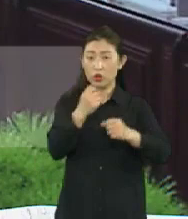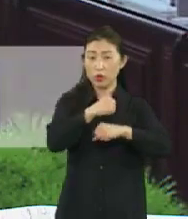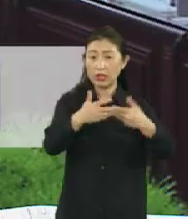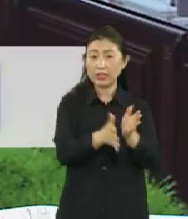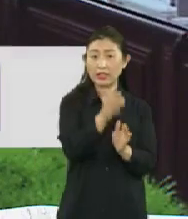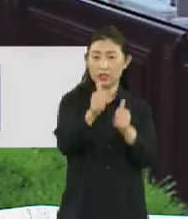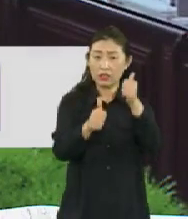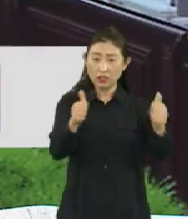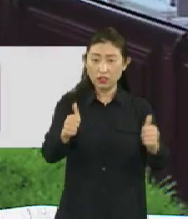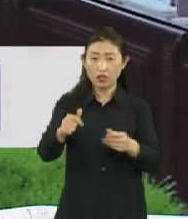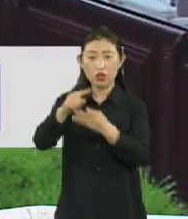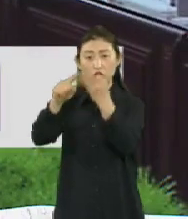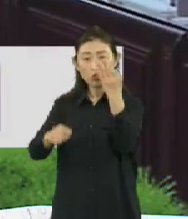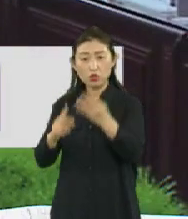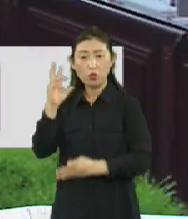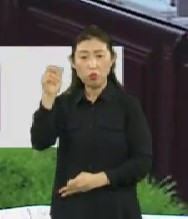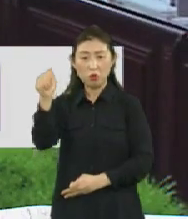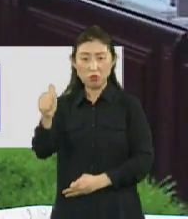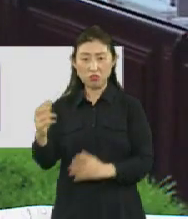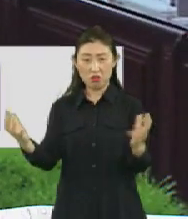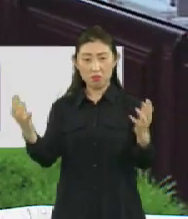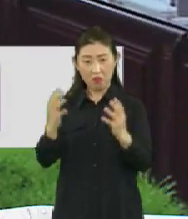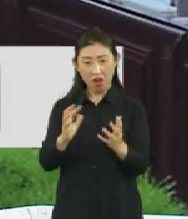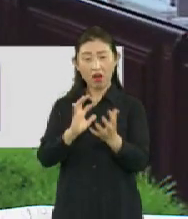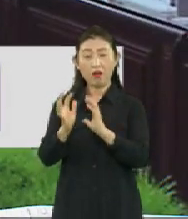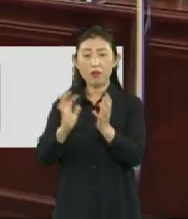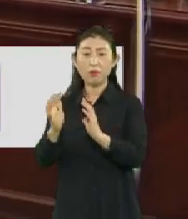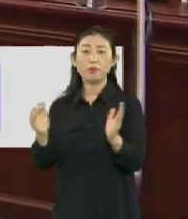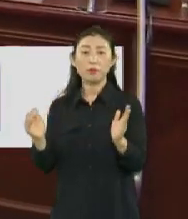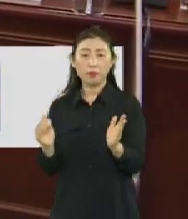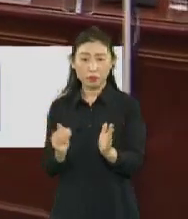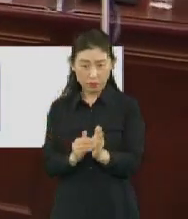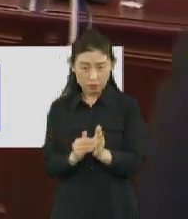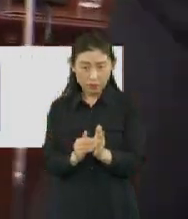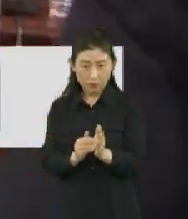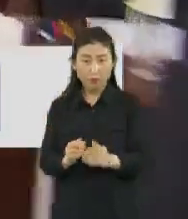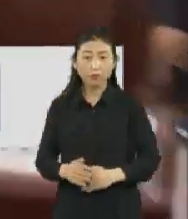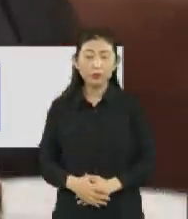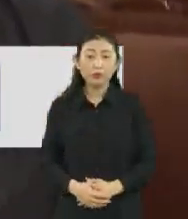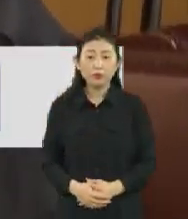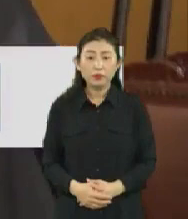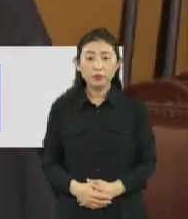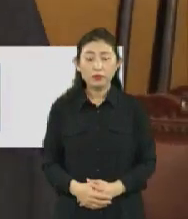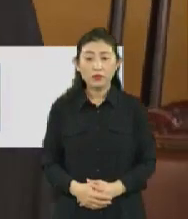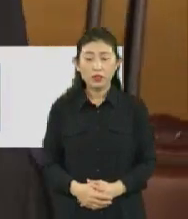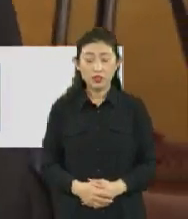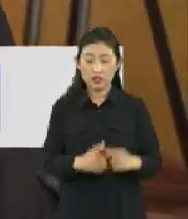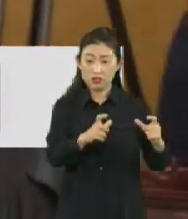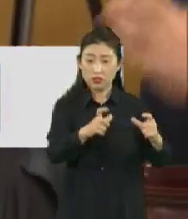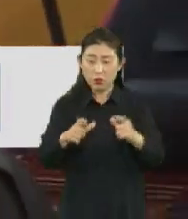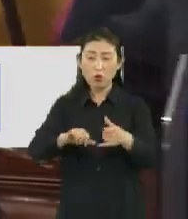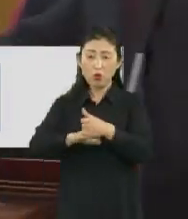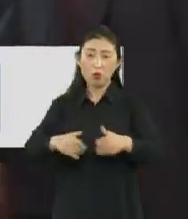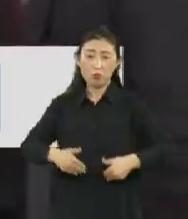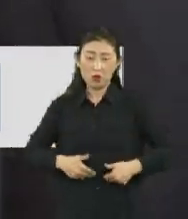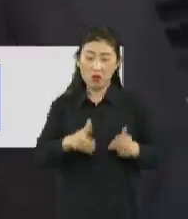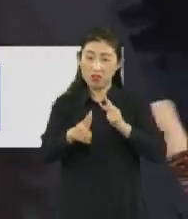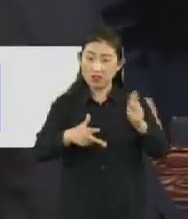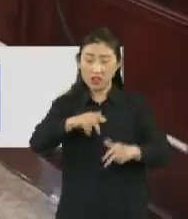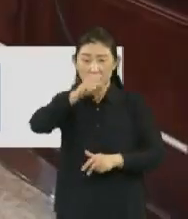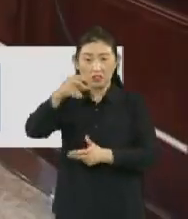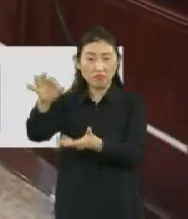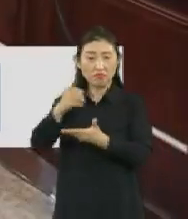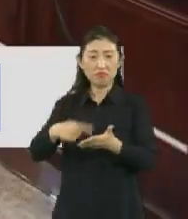충청권 광역단체장들이 윤석열 대통령 당선인과의 시도지사 협의회 간담회에서 공공기관 이전 등